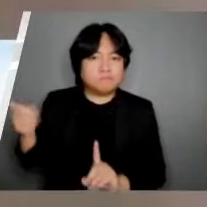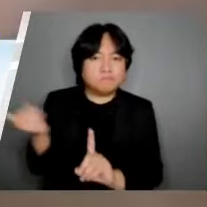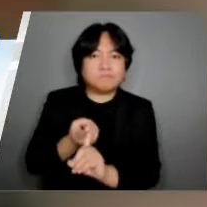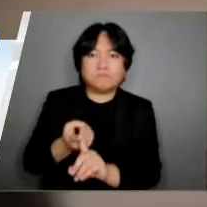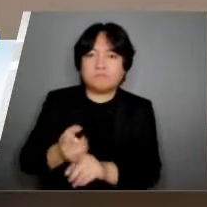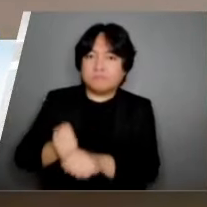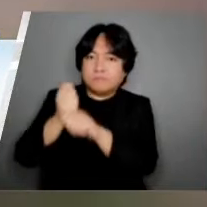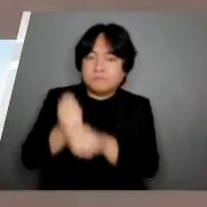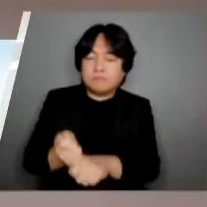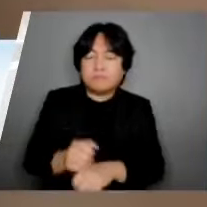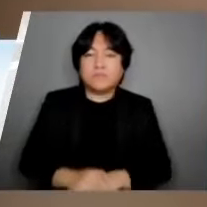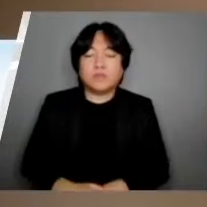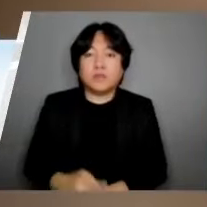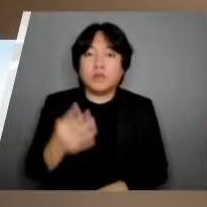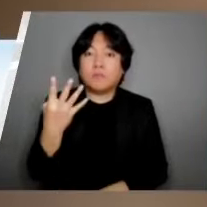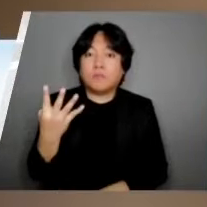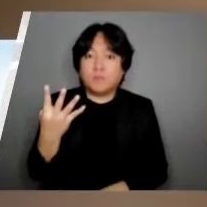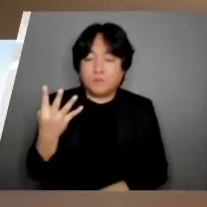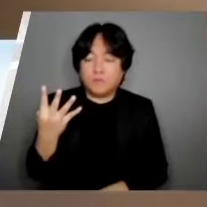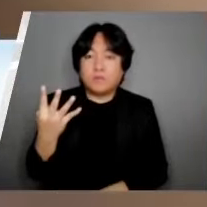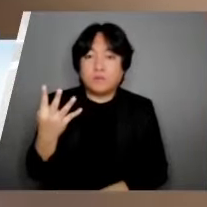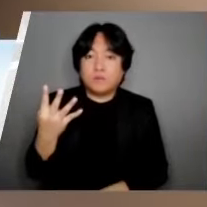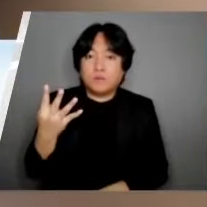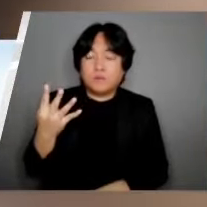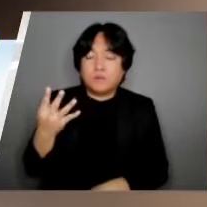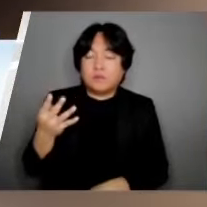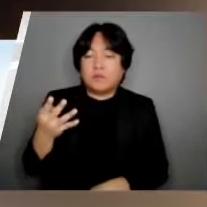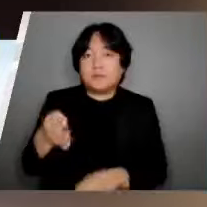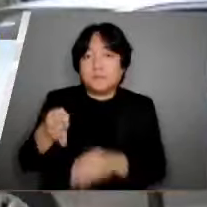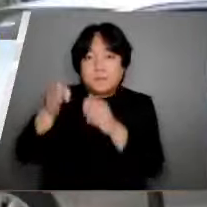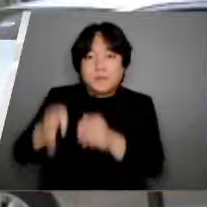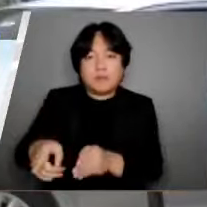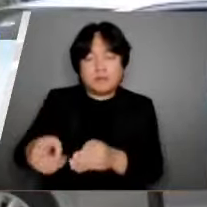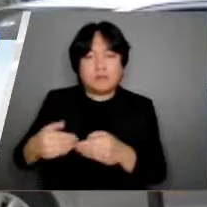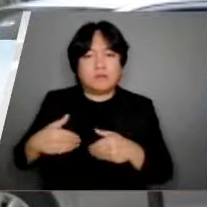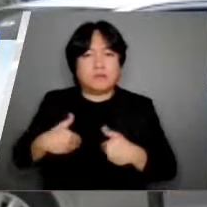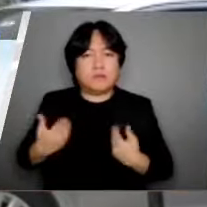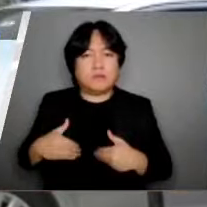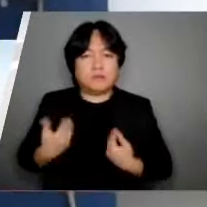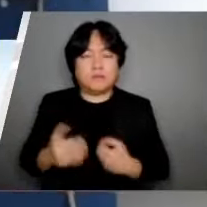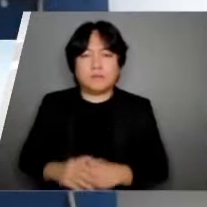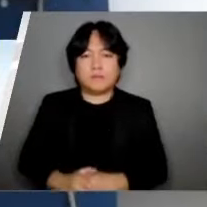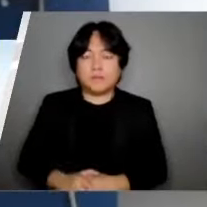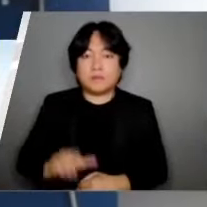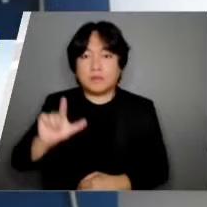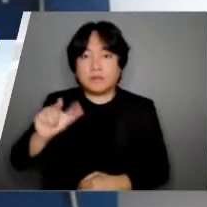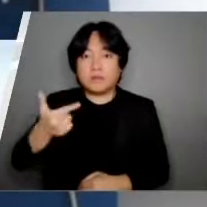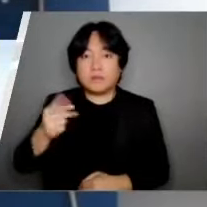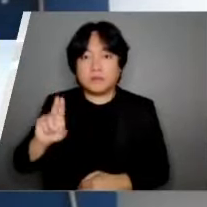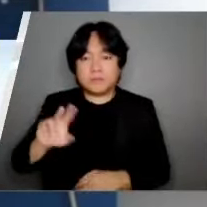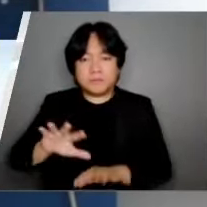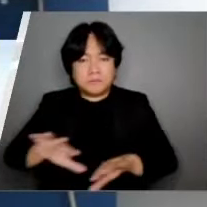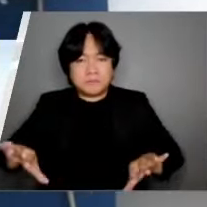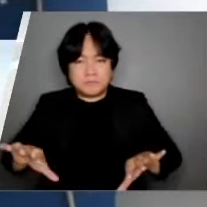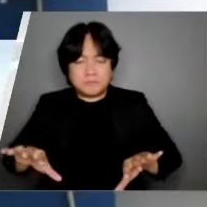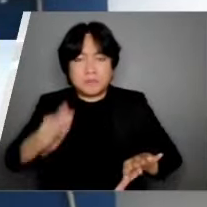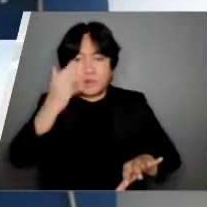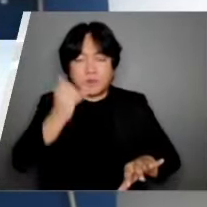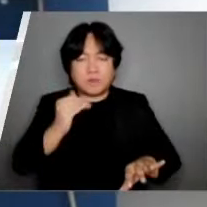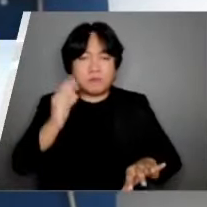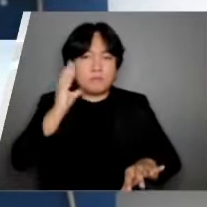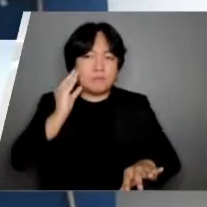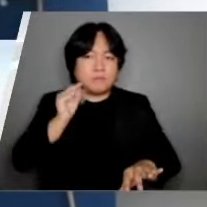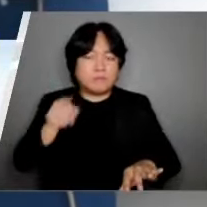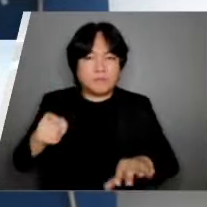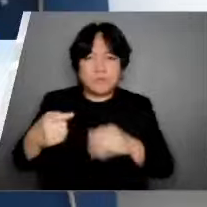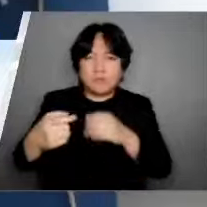biktima ay menor de edad. Hindi na pinayagan ang Compostela LGU na makapanayam ang mga biktima dahil sa naranasang trauma. Wala